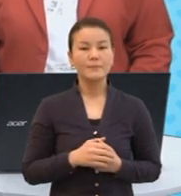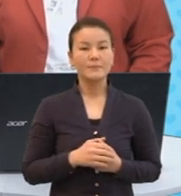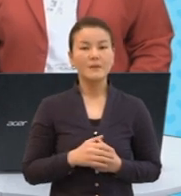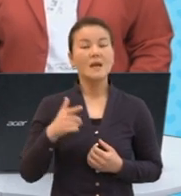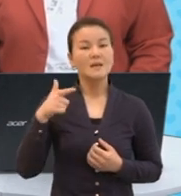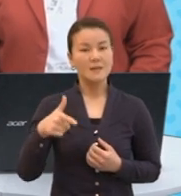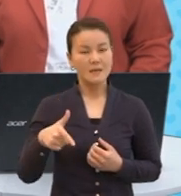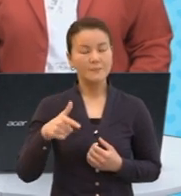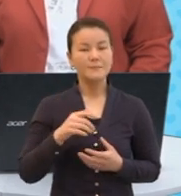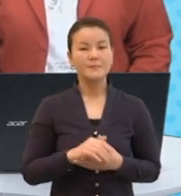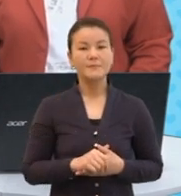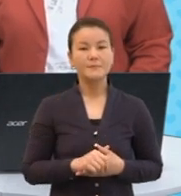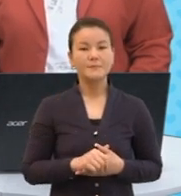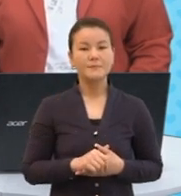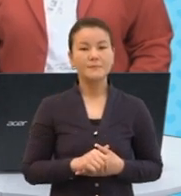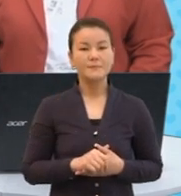Г,